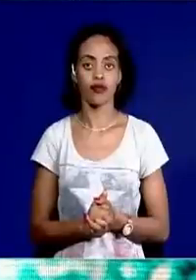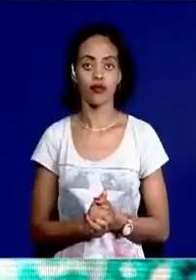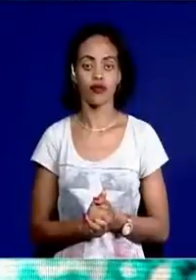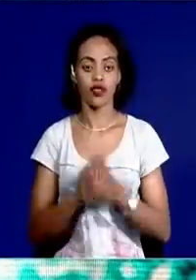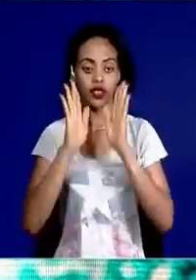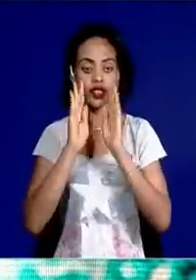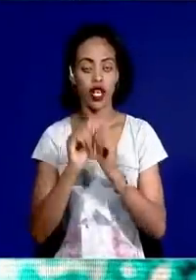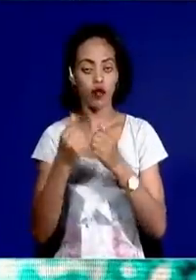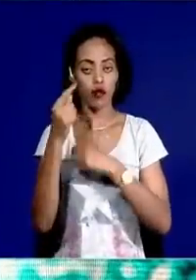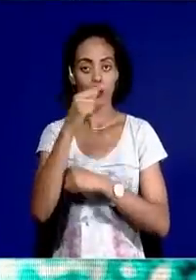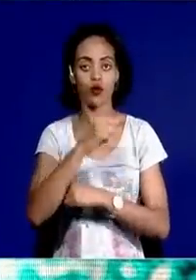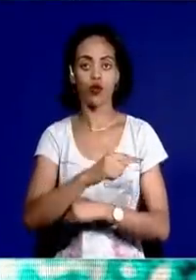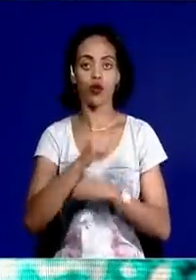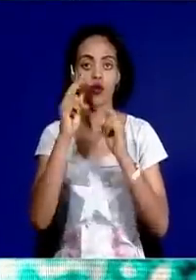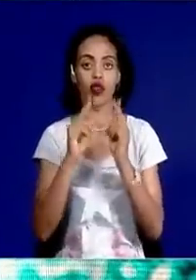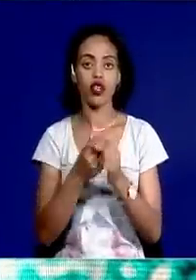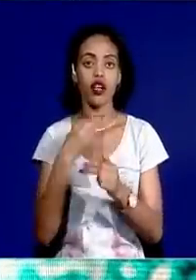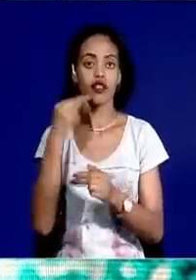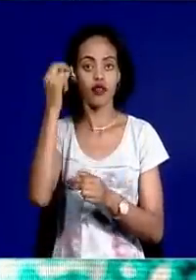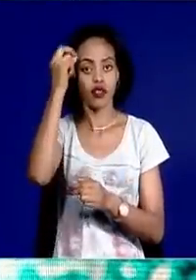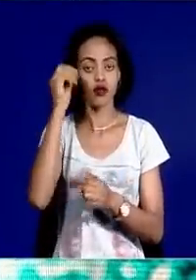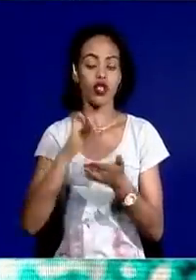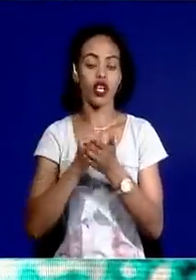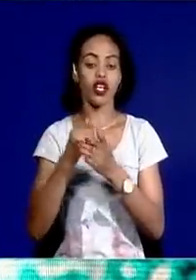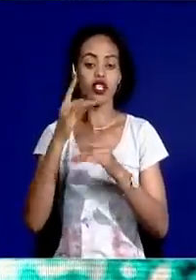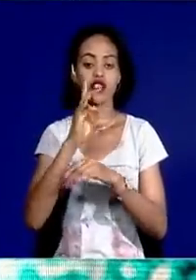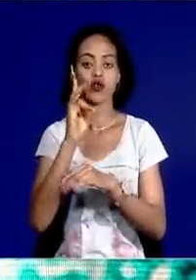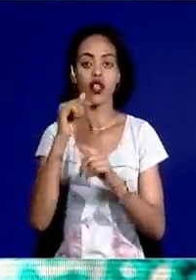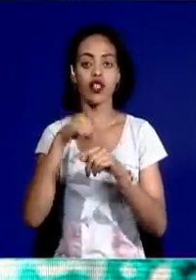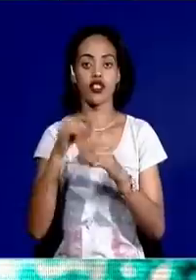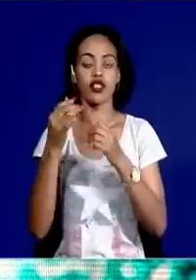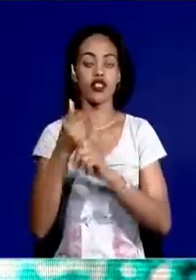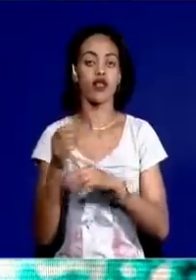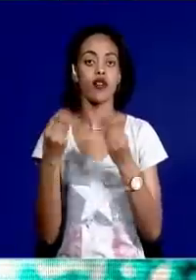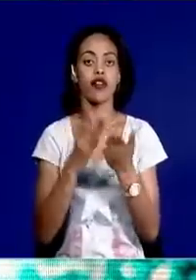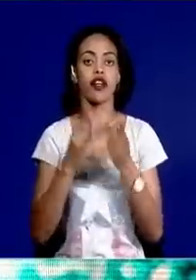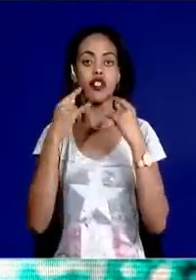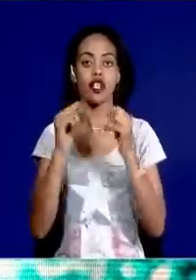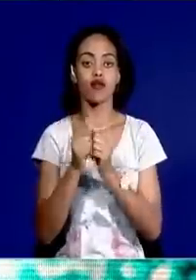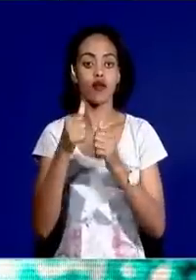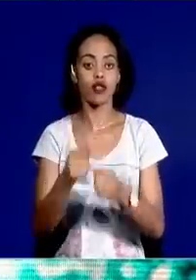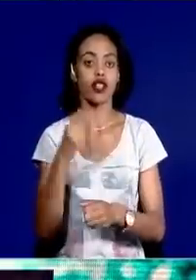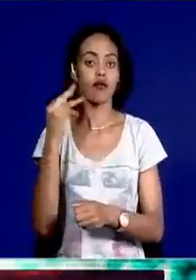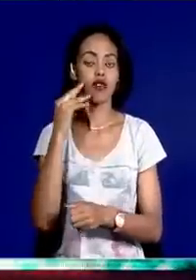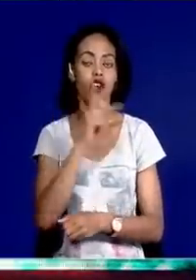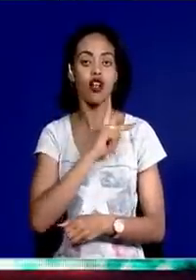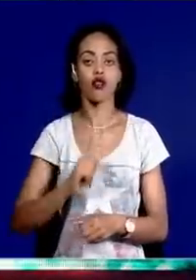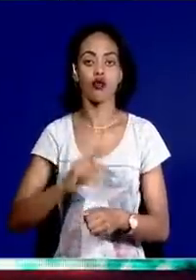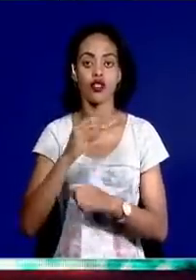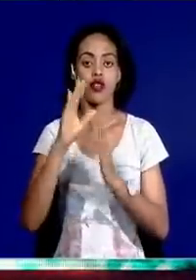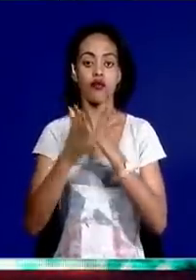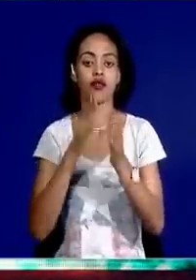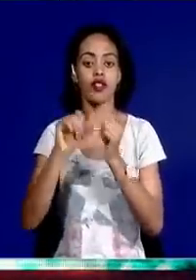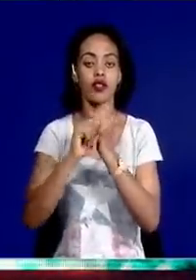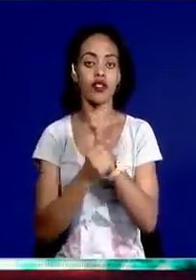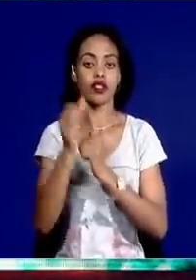سلام دحان دوعي لكم كبرات ملكتنا كاب تلفزيون دمس عينا زينة الساعة شعات حزنا لكم مقاربنا لنا من زينة الساعة مبرات نقص بملكتك وانقو أدما مسارة